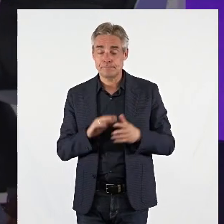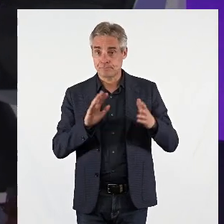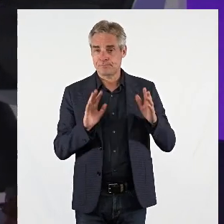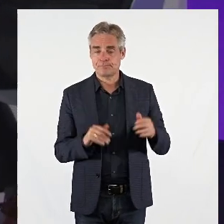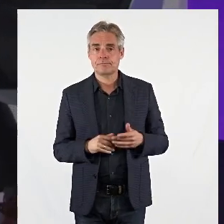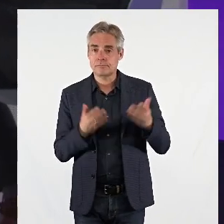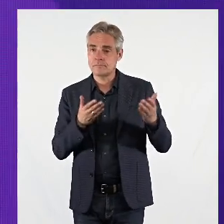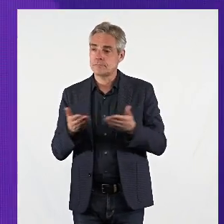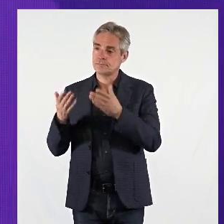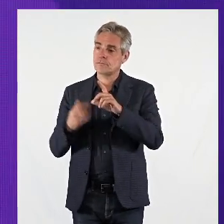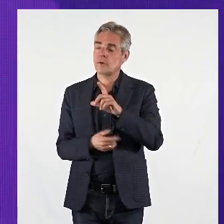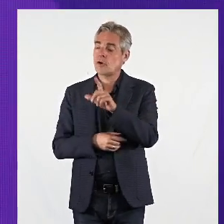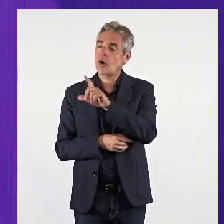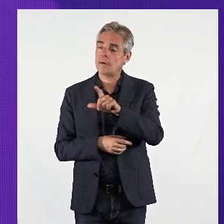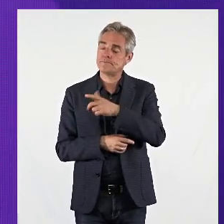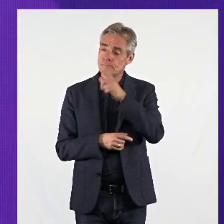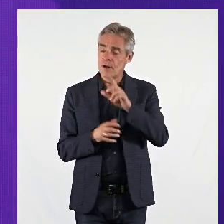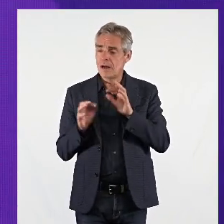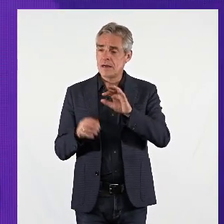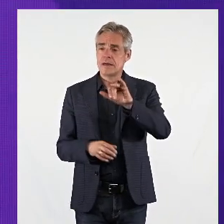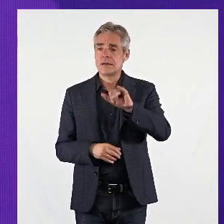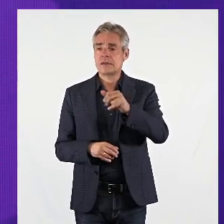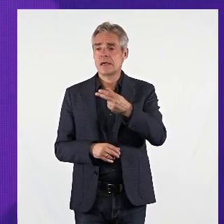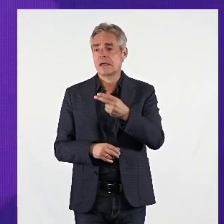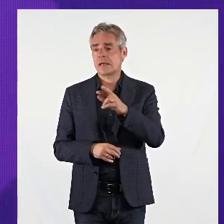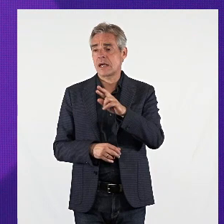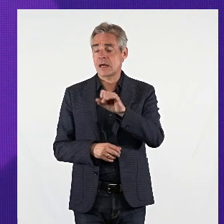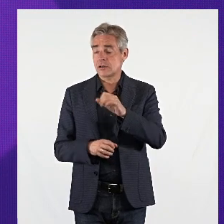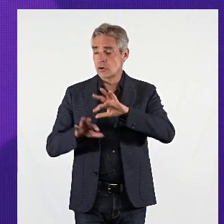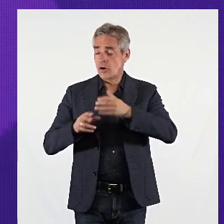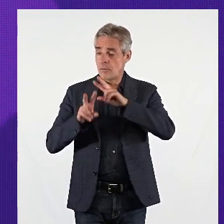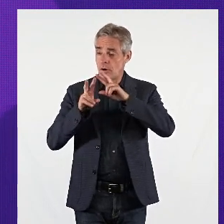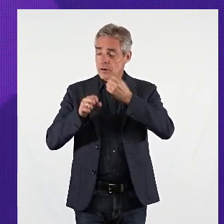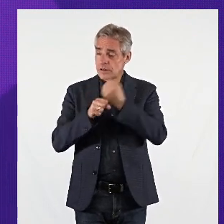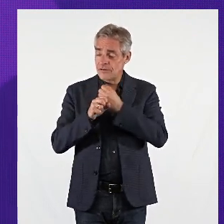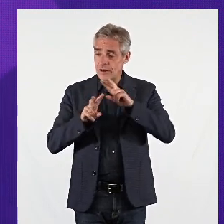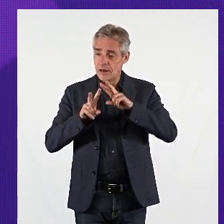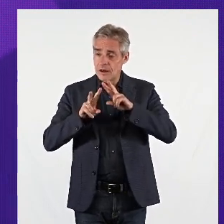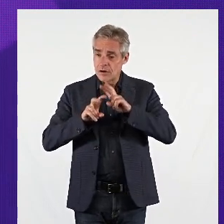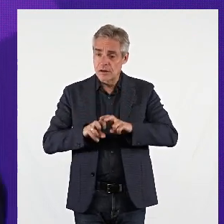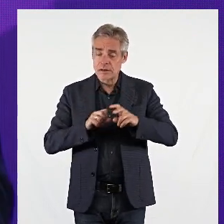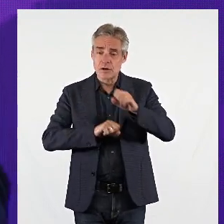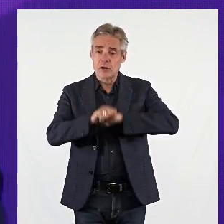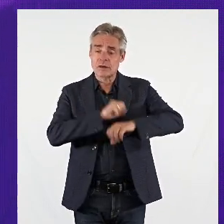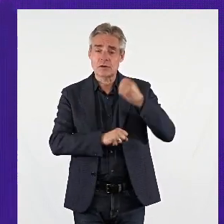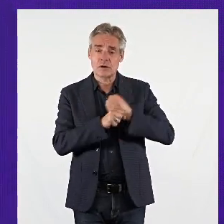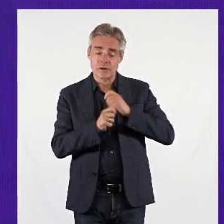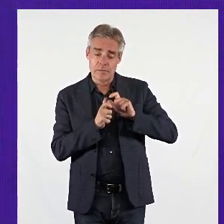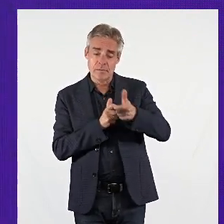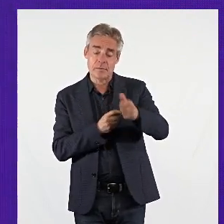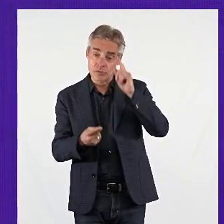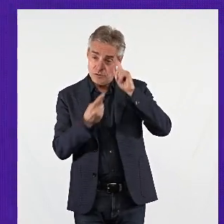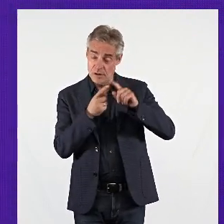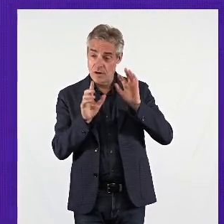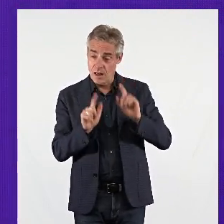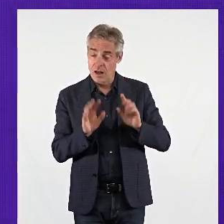Laurent sur la manière dont justement l'INRS travaille à moduler les organisations de travail autour de ces enjeux-là. C'est vraiment